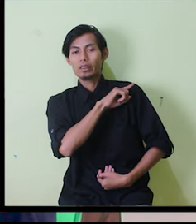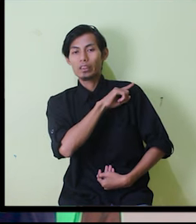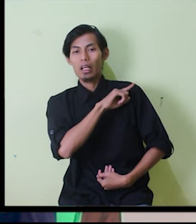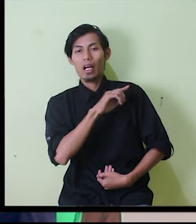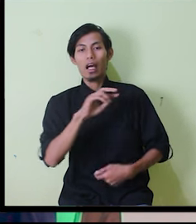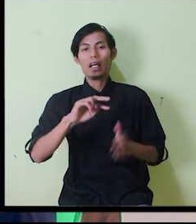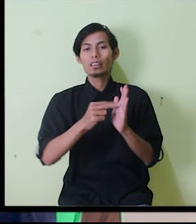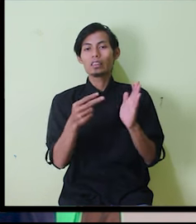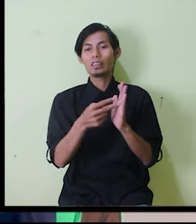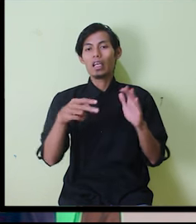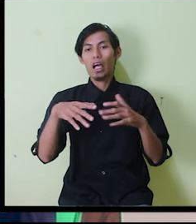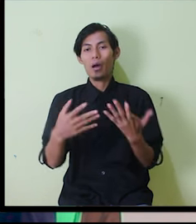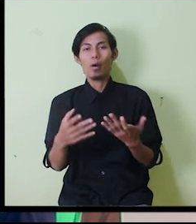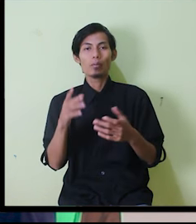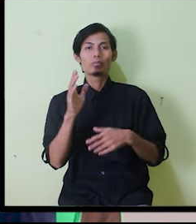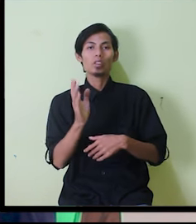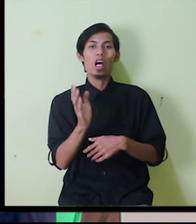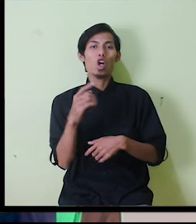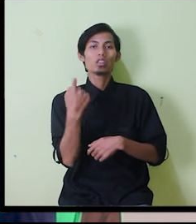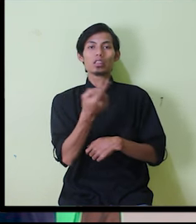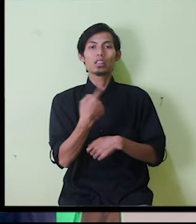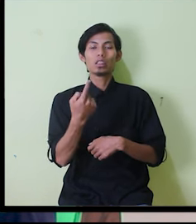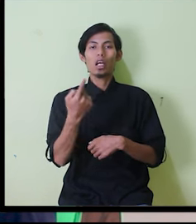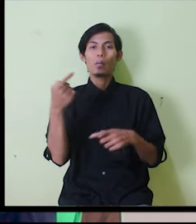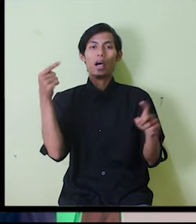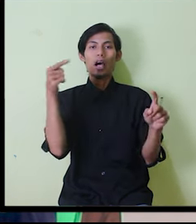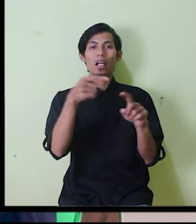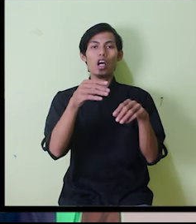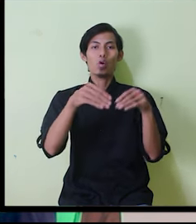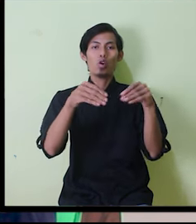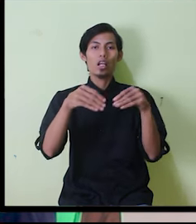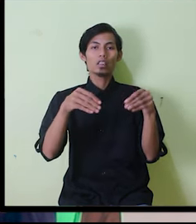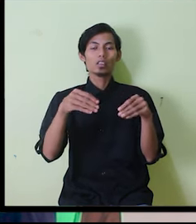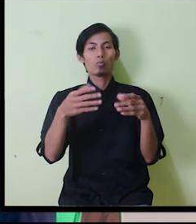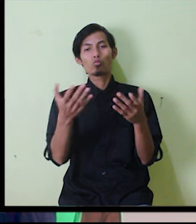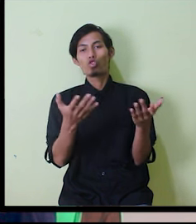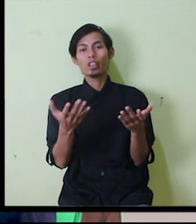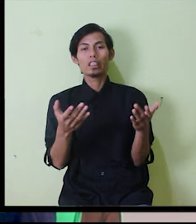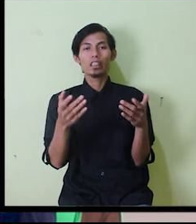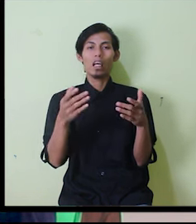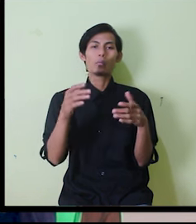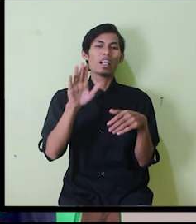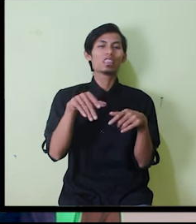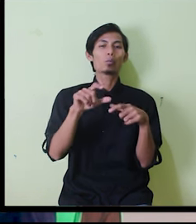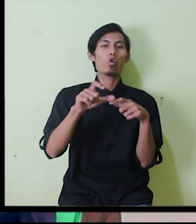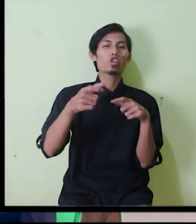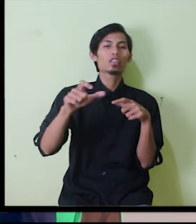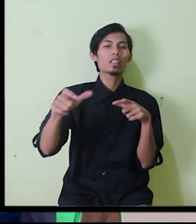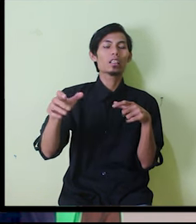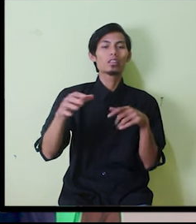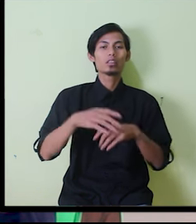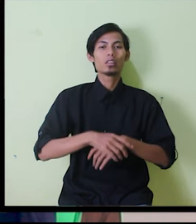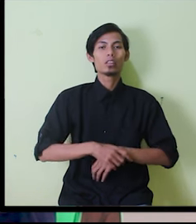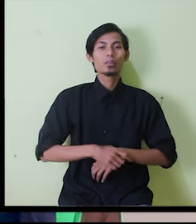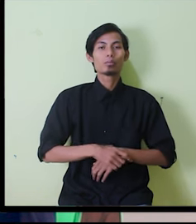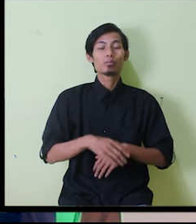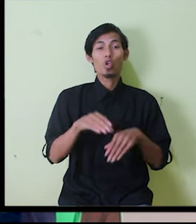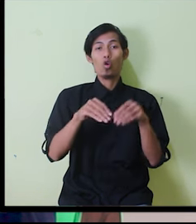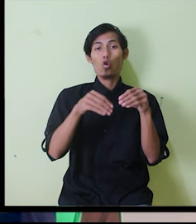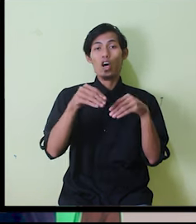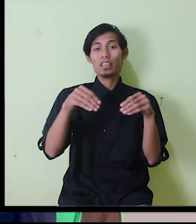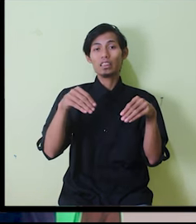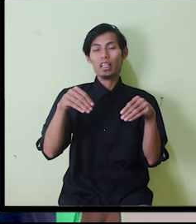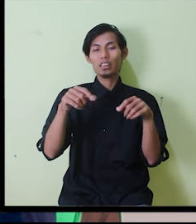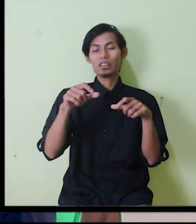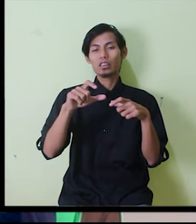artinya ya kalau misalkan kita mengarah sebuah kualitas I itu mungkin sebuah proses Mak Lulu bahwasanya ee